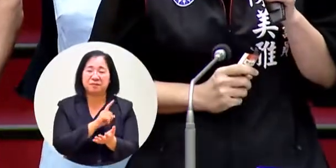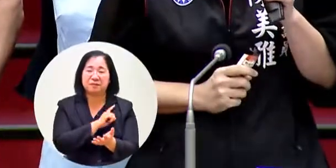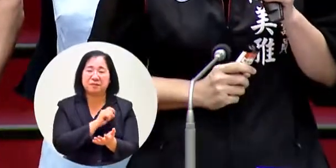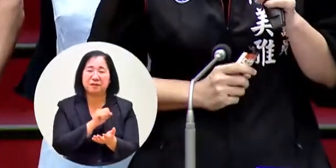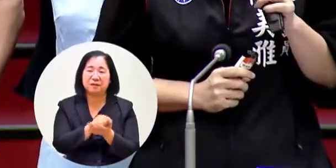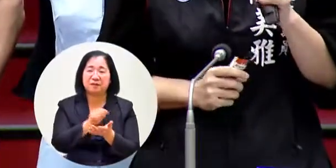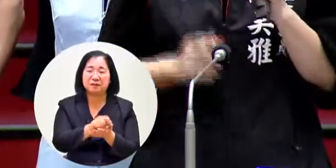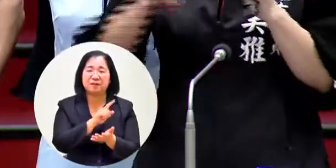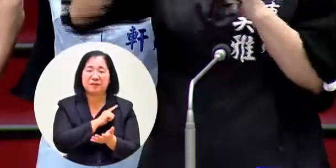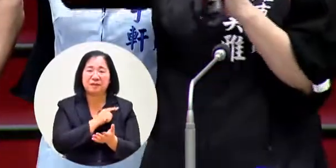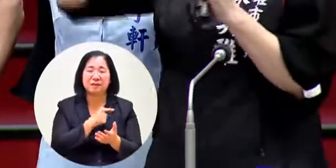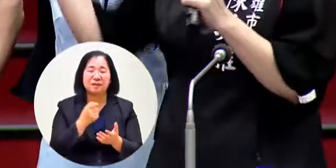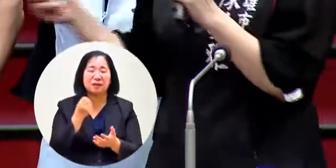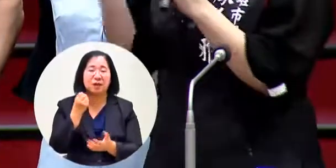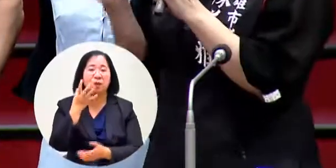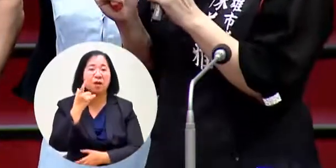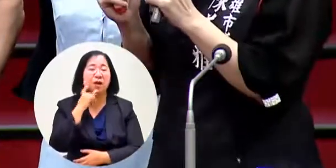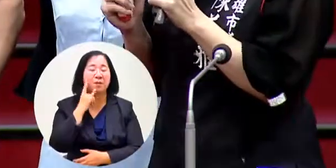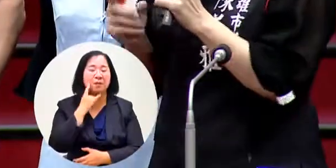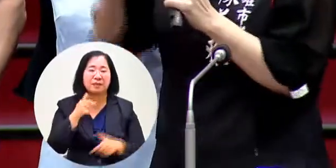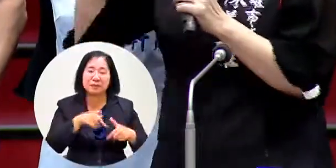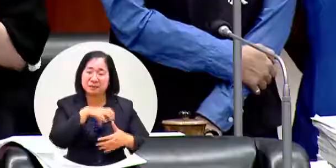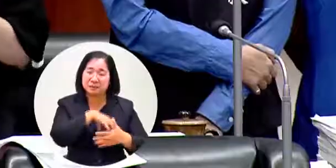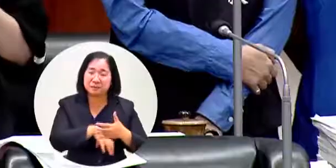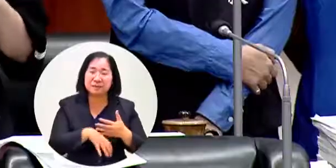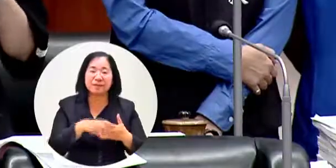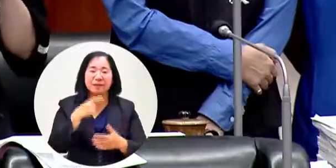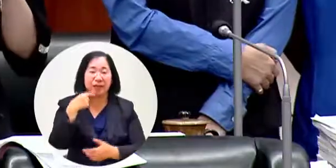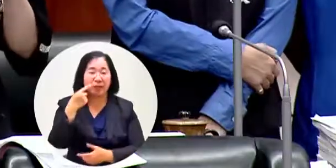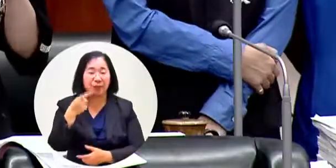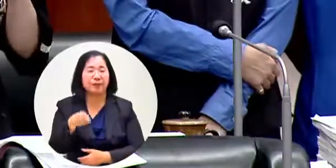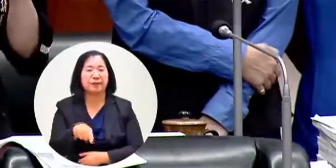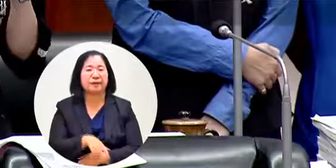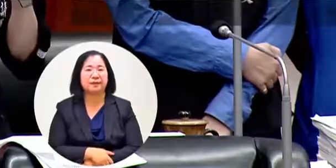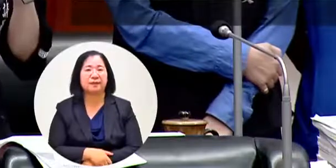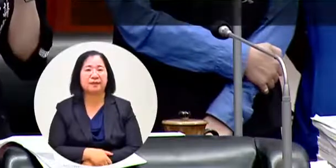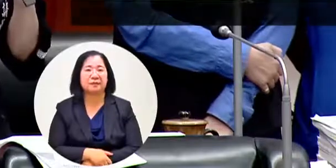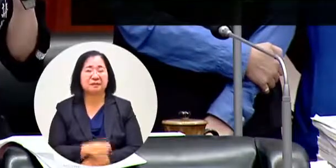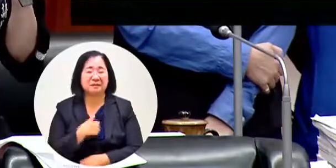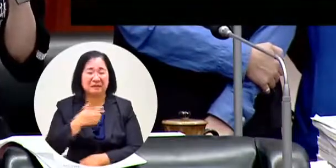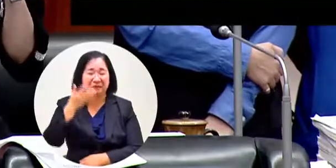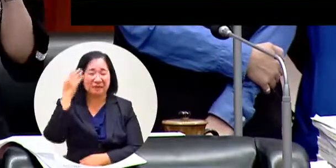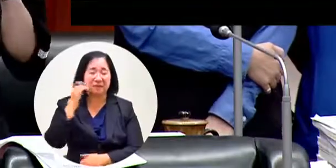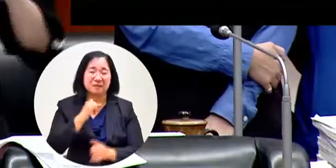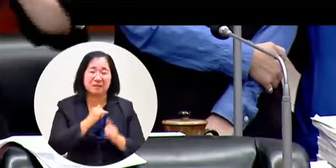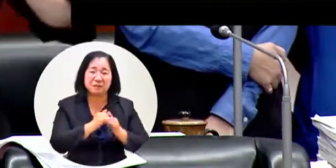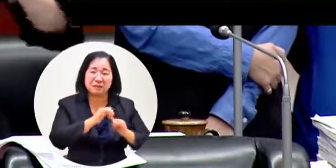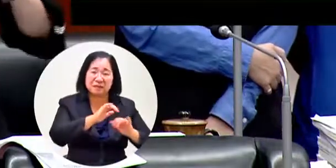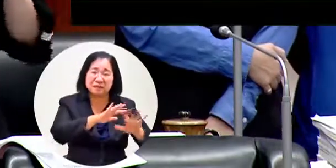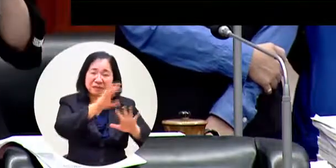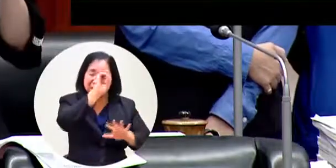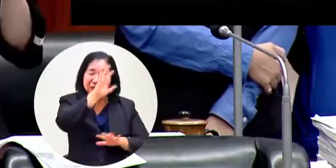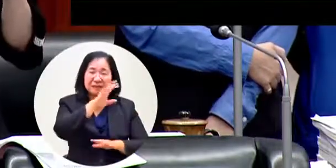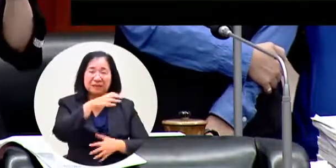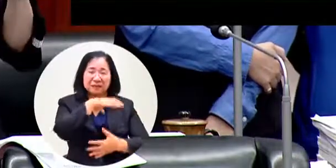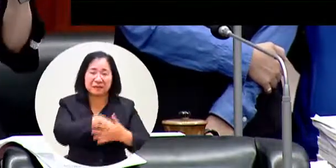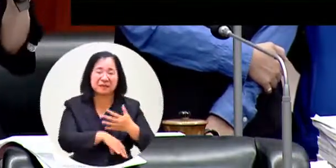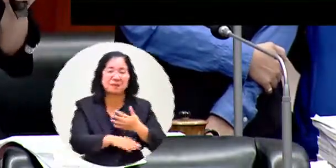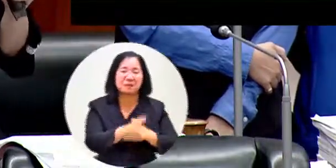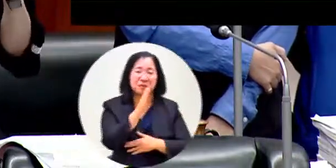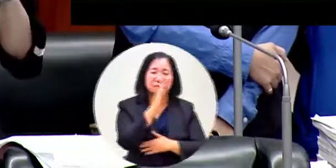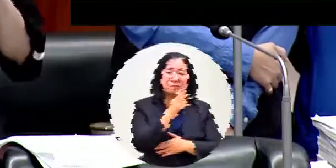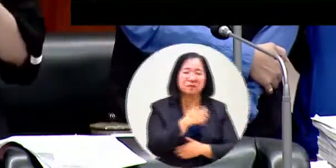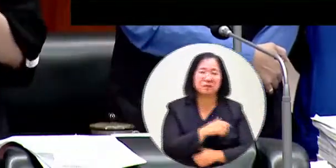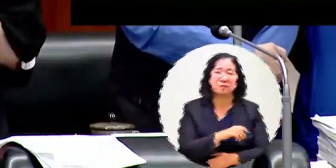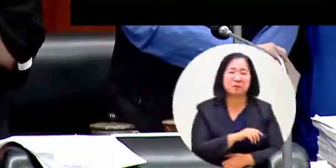该是以秘书长的身份。 是，好，谢谢你诚实回答哈，来，谢谢您，请坐。那我们这边哦，你